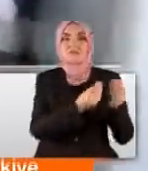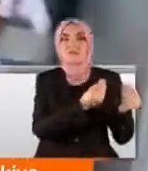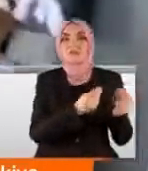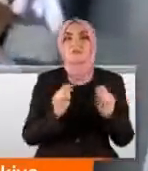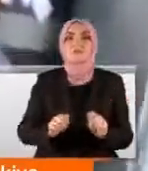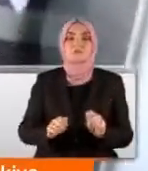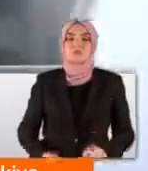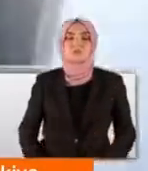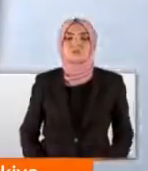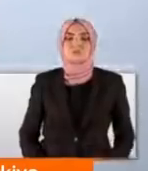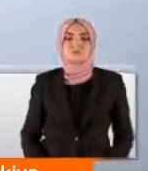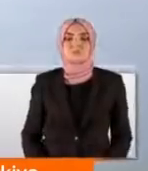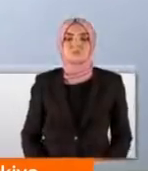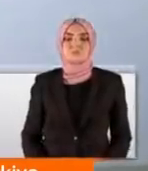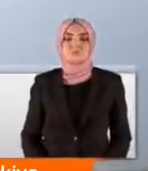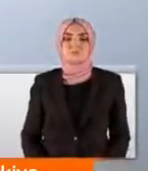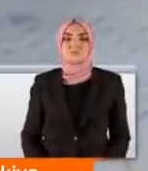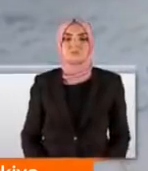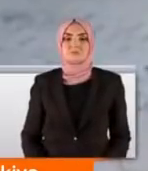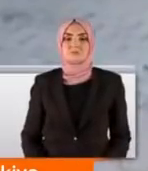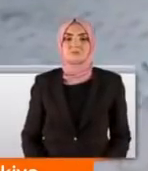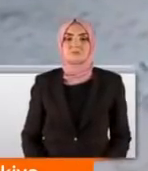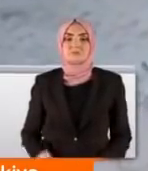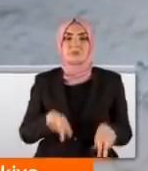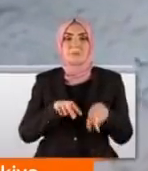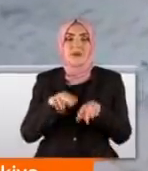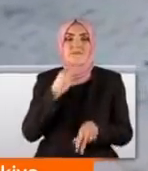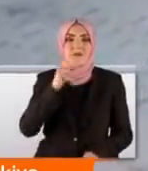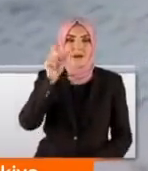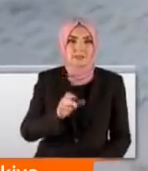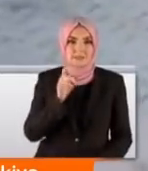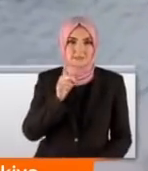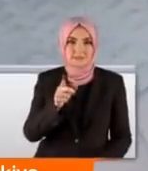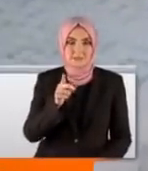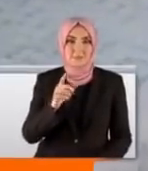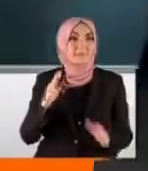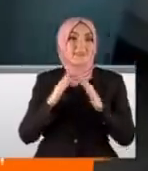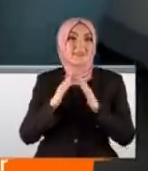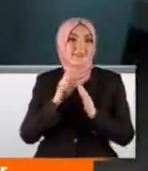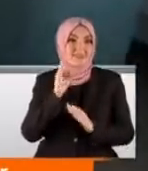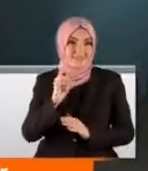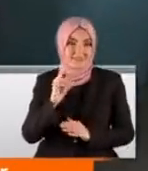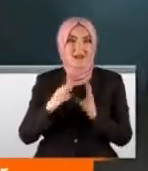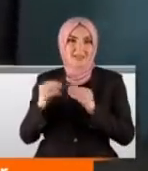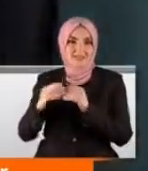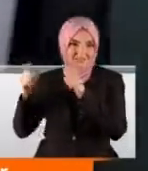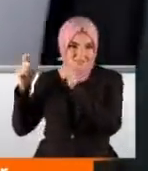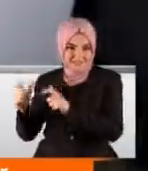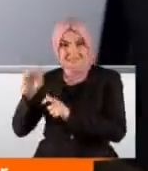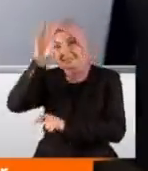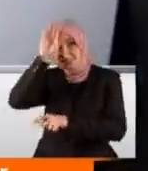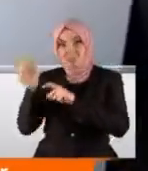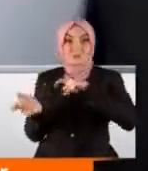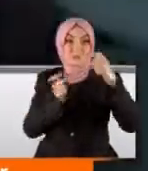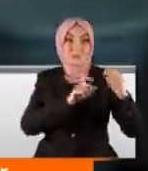ev yok, anahtar yok, para da meydanda yok, mağdur oldum. Merve Seyhan evini Adana'dan İstanbul'a taşımak istedi ama iddiasına göre